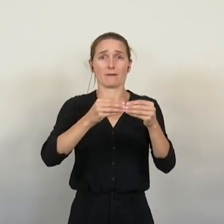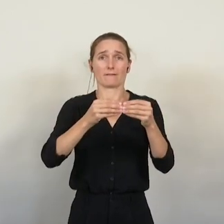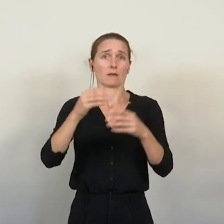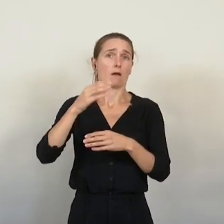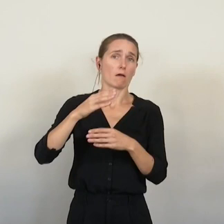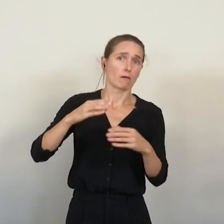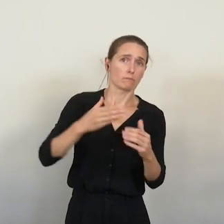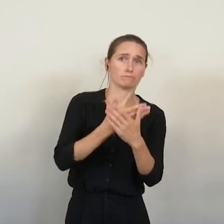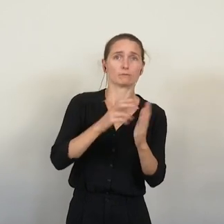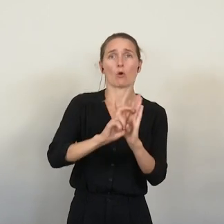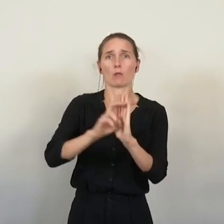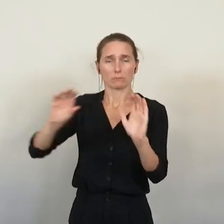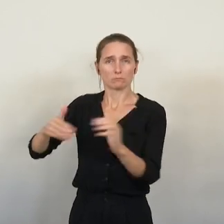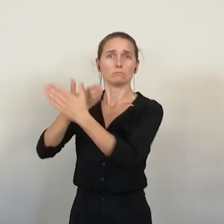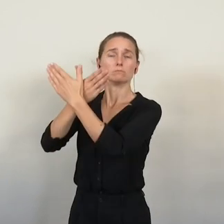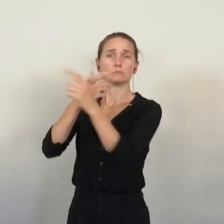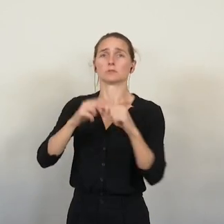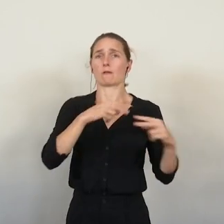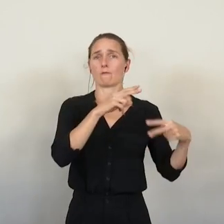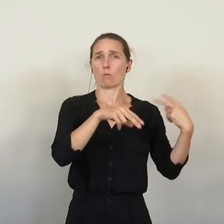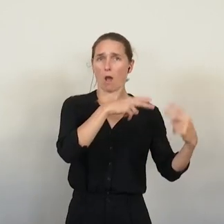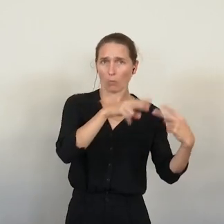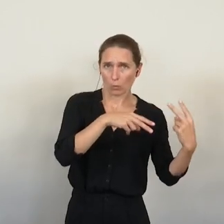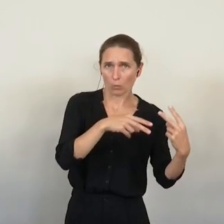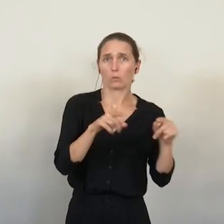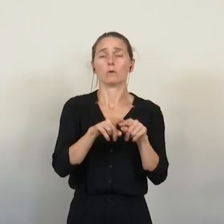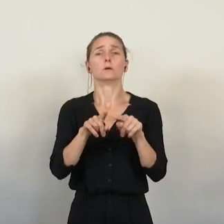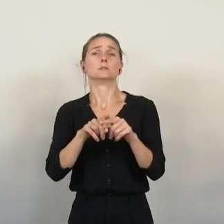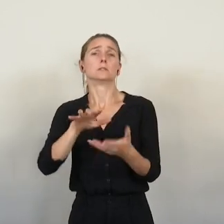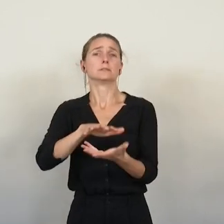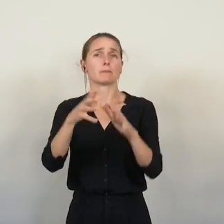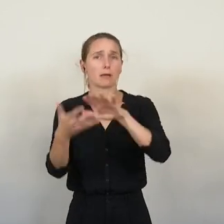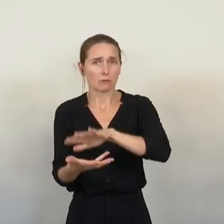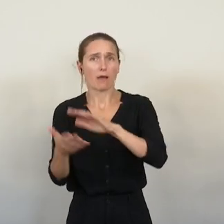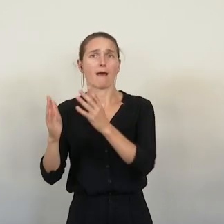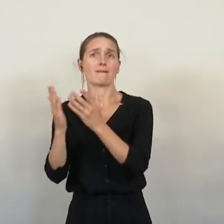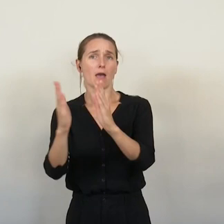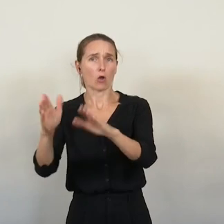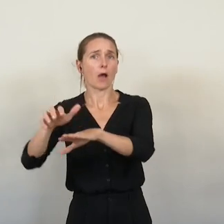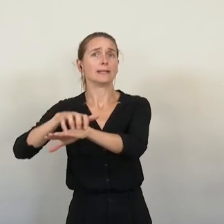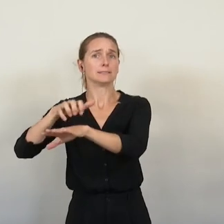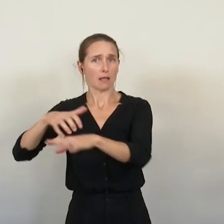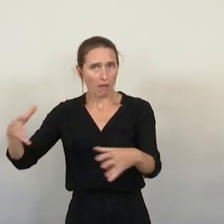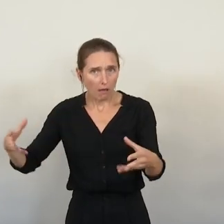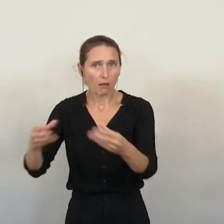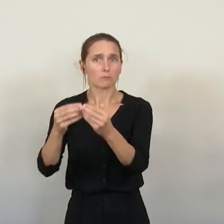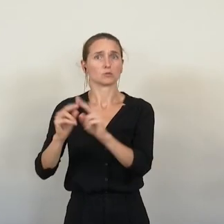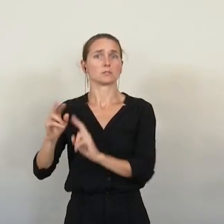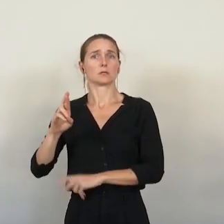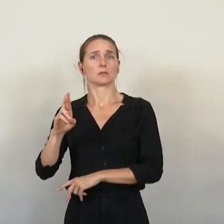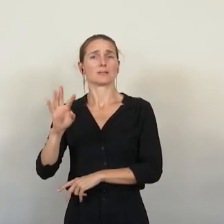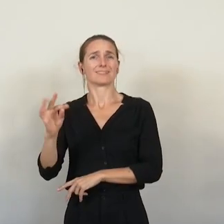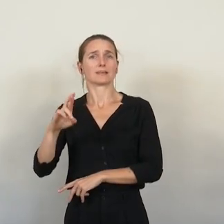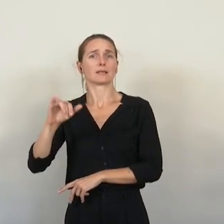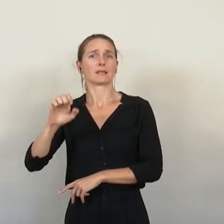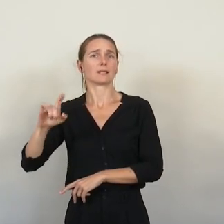Communauté d'Agglomération du Pays voironais les communautés de communes de saint-marcelain vercoriser du triè et du Grésivaudan les